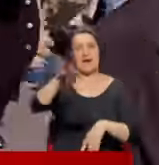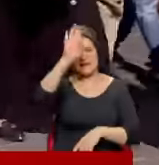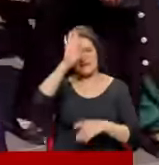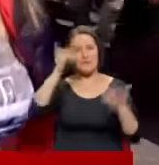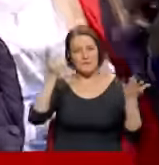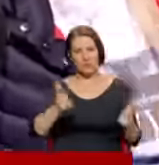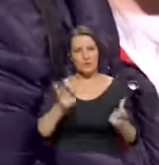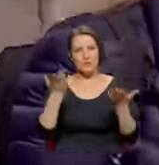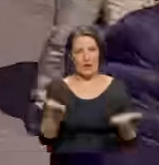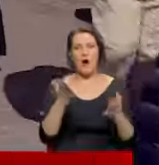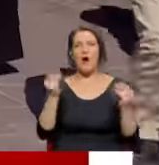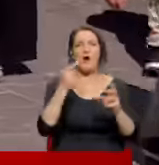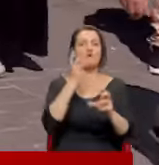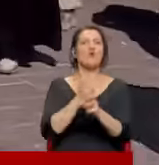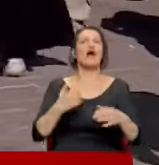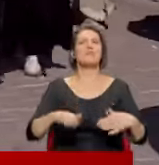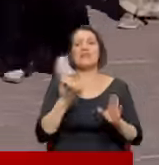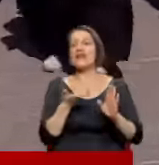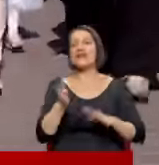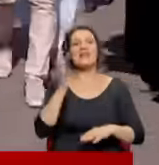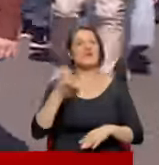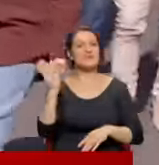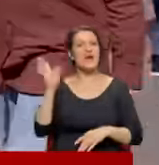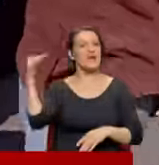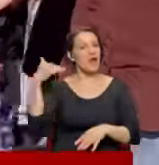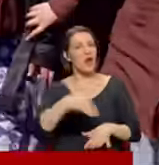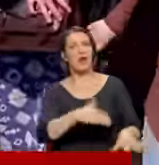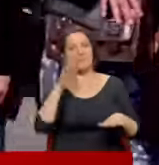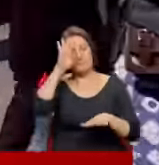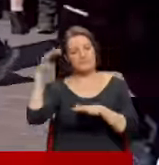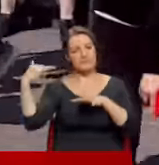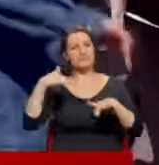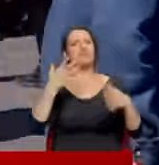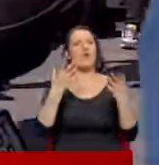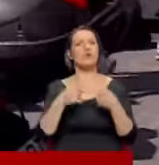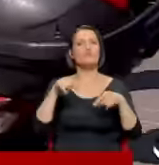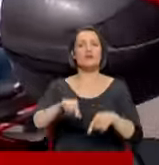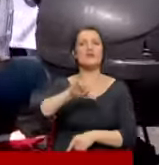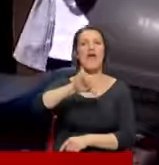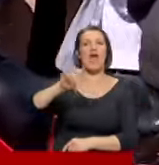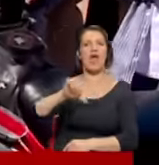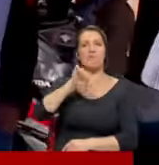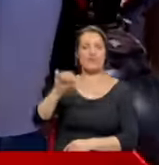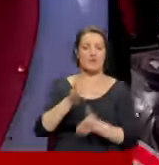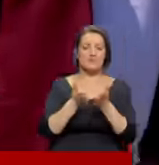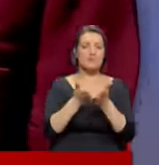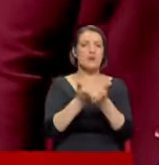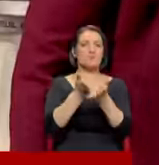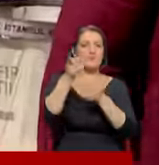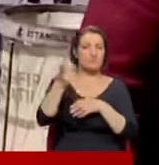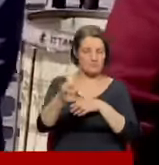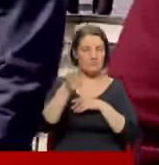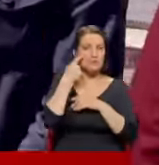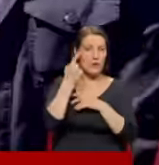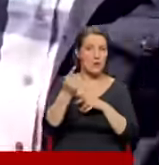İstanbul aslında o kadar da boşalmadı. Gidenler kadar gelenler de oldu. Burası Eminönü İskele Meydanı.